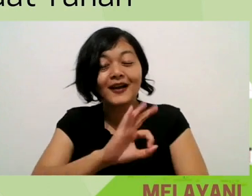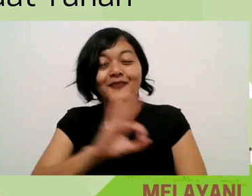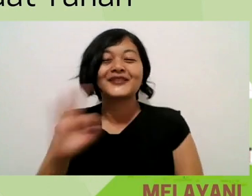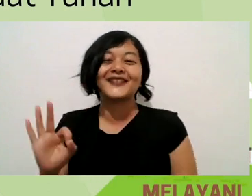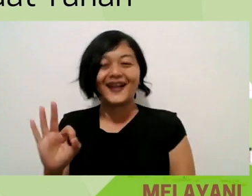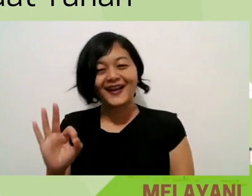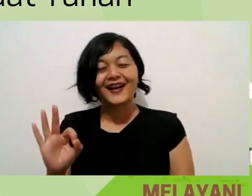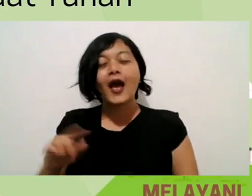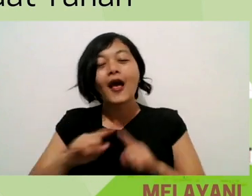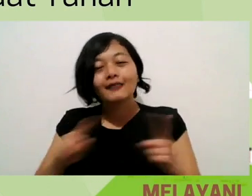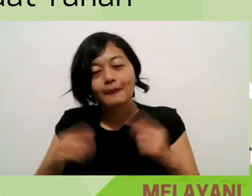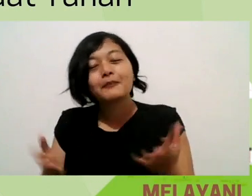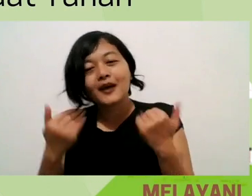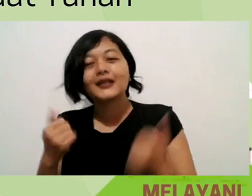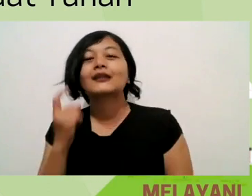pekerjaan Tuhan.